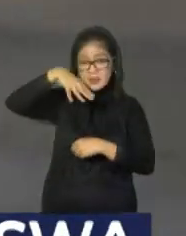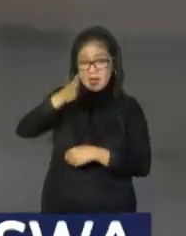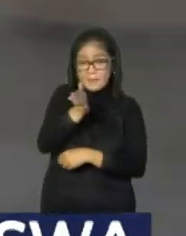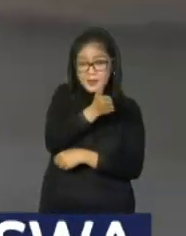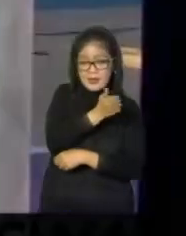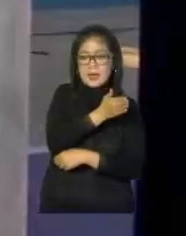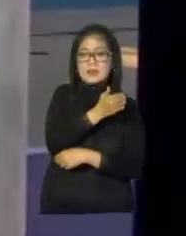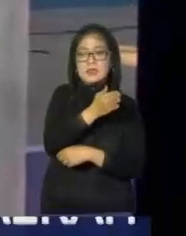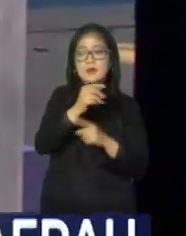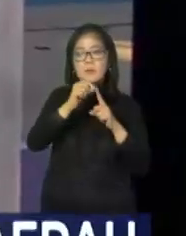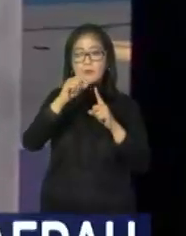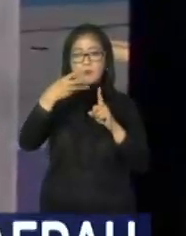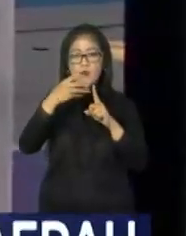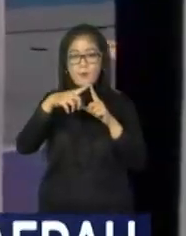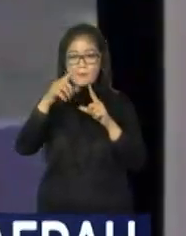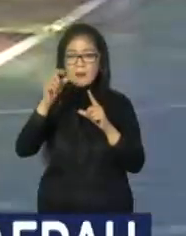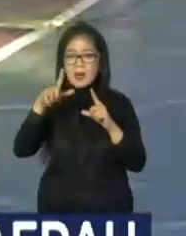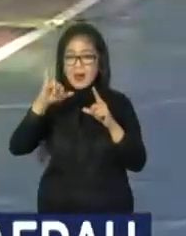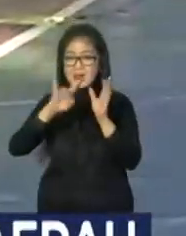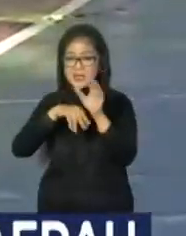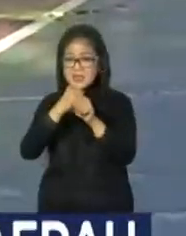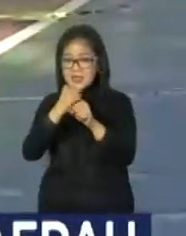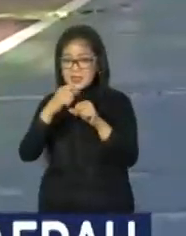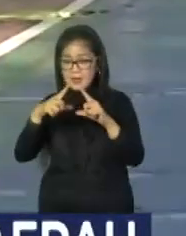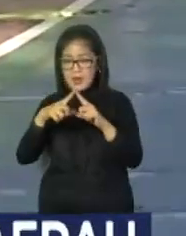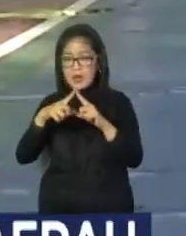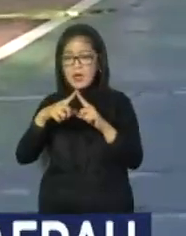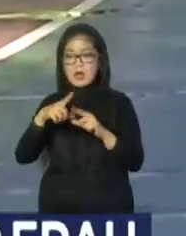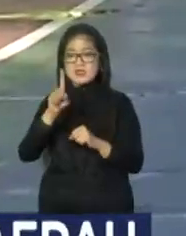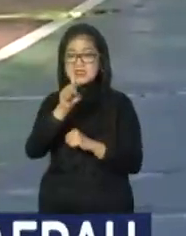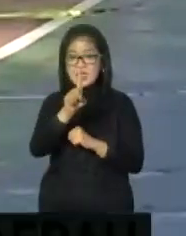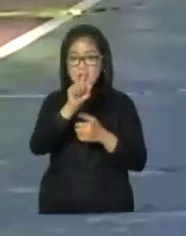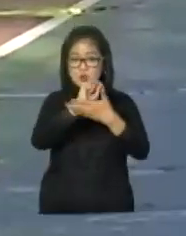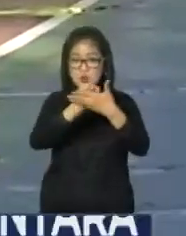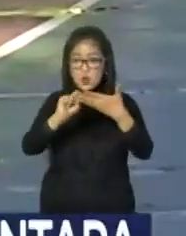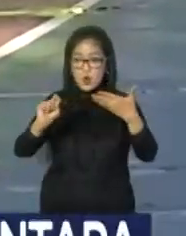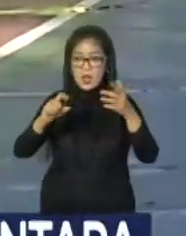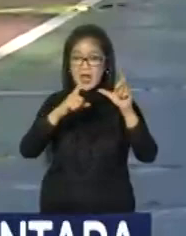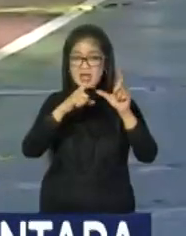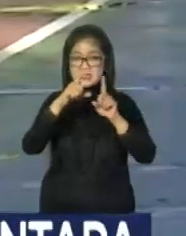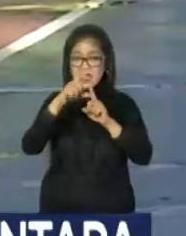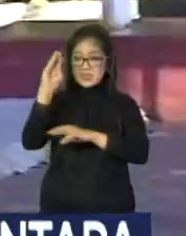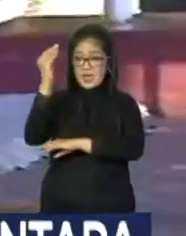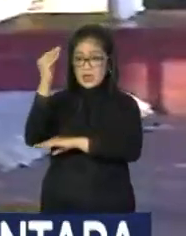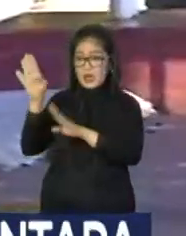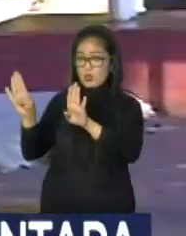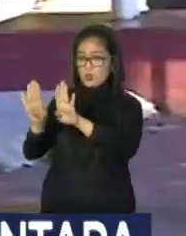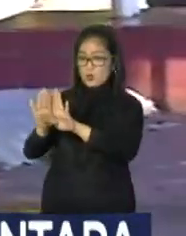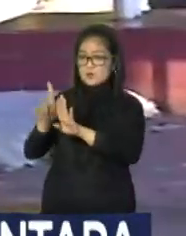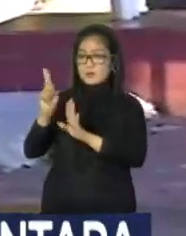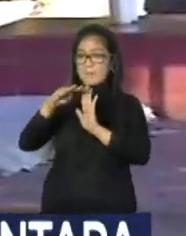Tengah. Sementara di DKI Jakarta, satu sekolah dasar ditutup sementara setelah ditemukan pelanggaran protokol kesehatan